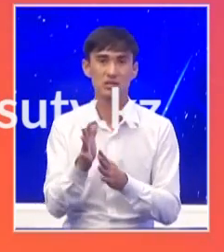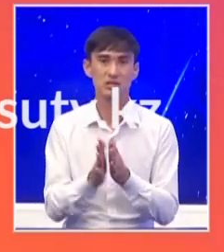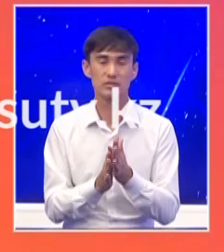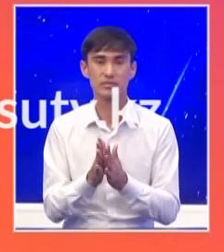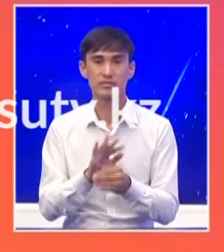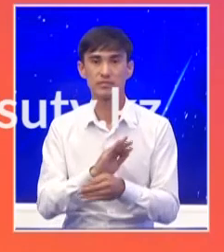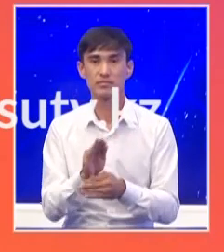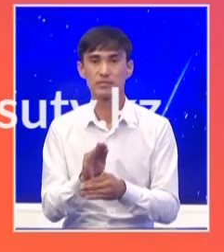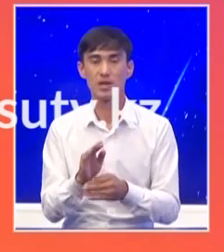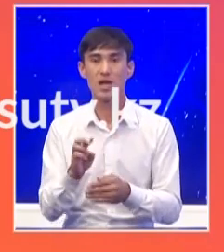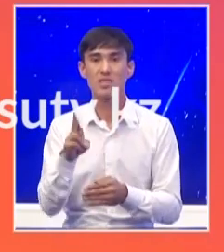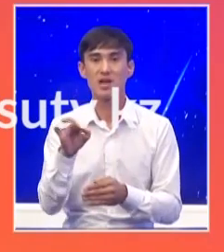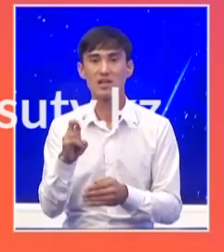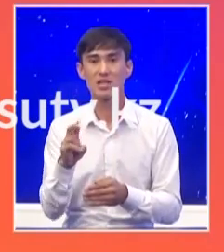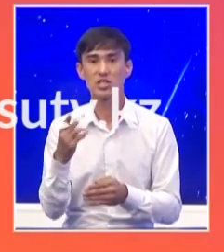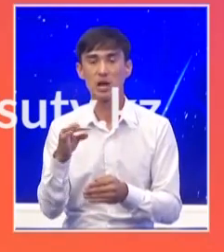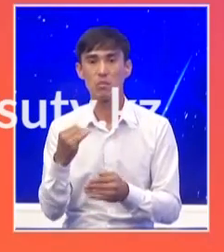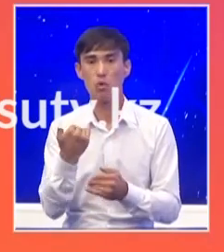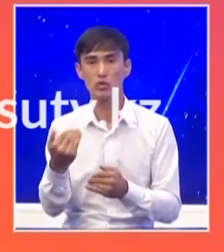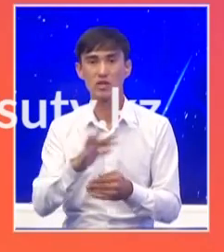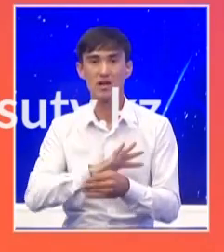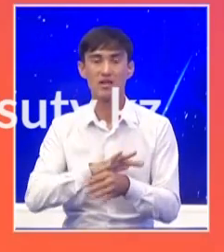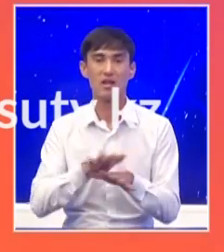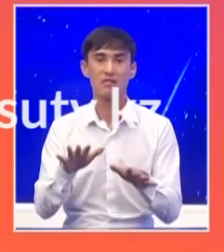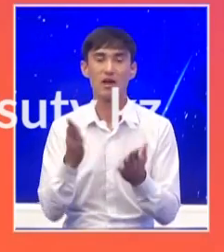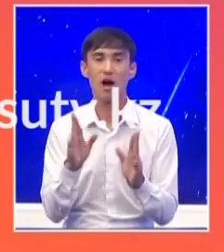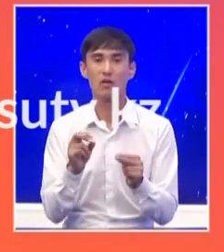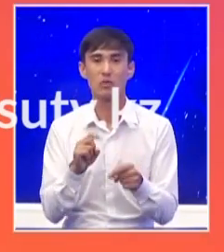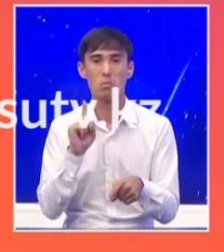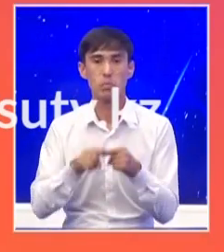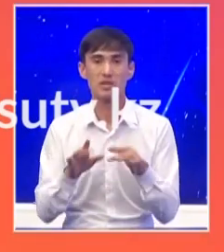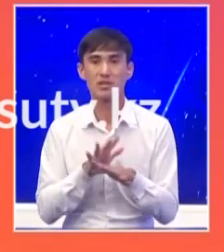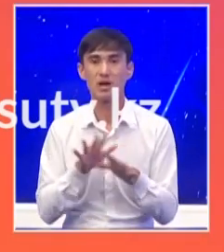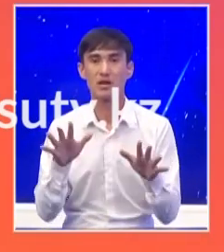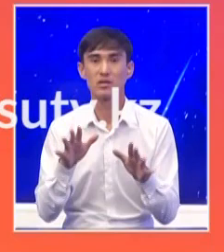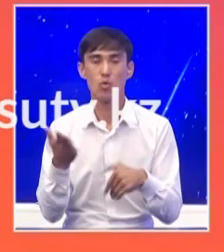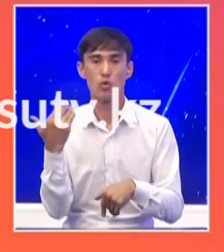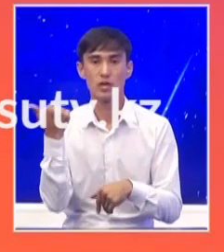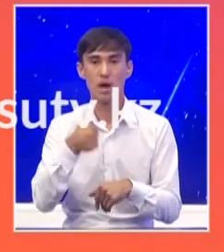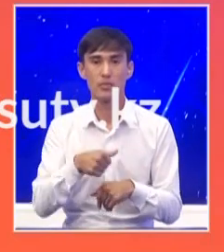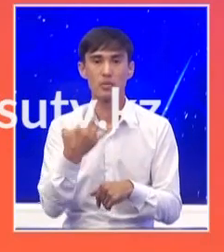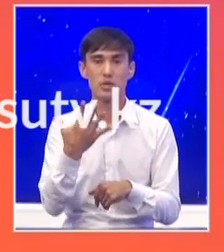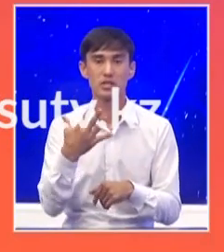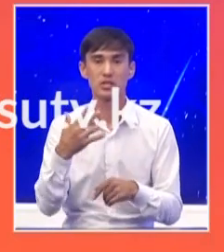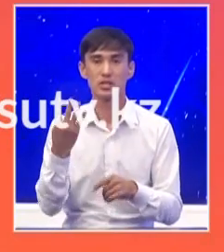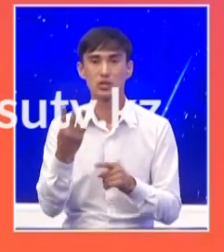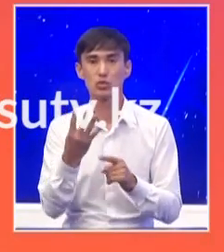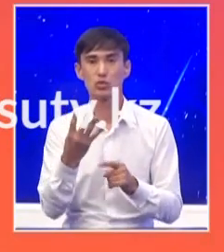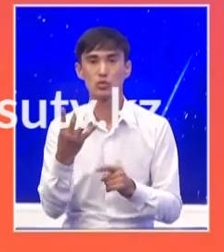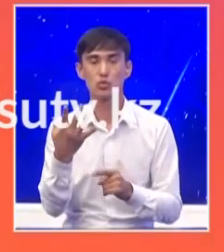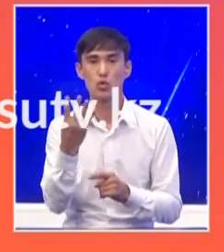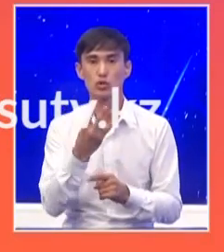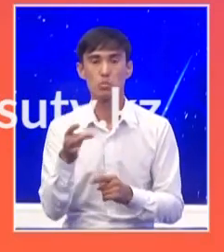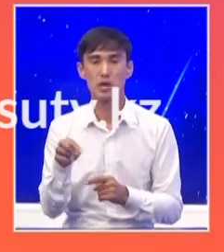жатыр. Дельта штамы осылар таратып жатқан. Басқаша ол қалай тез тарайды? Өткен аптада 5-ші және 4-ші шағын аудандарда